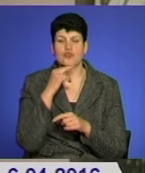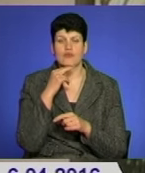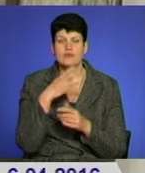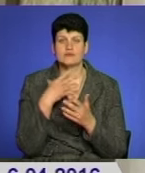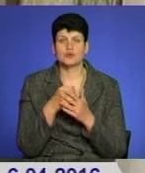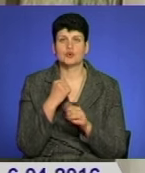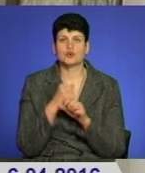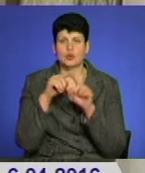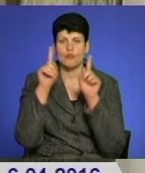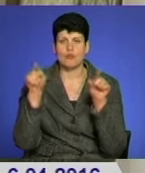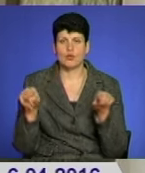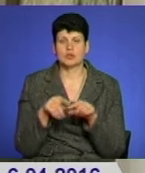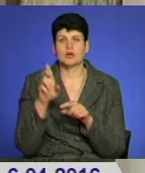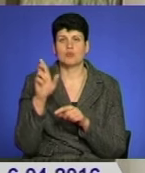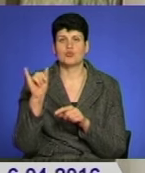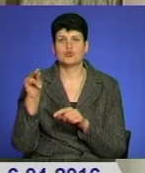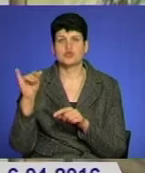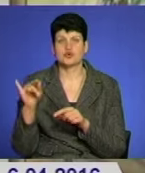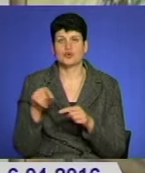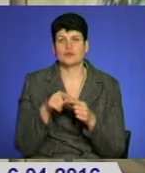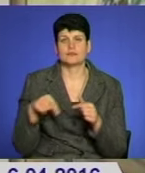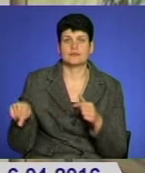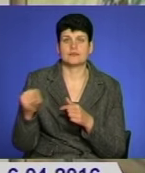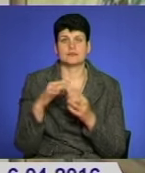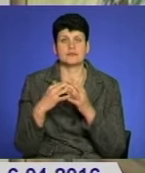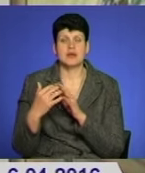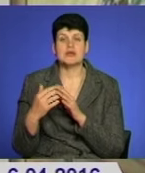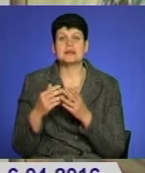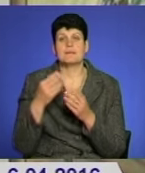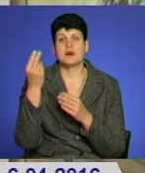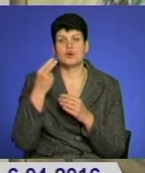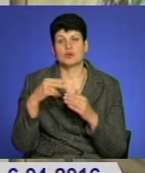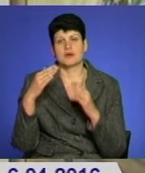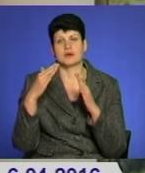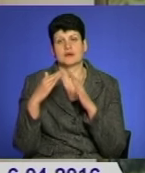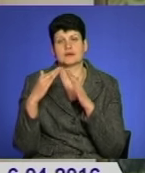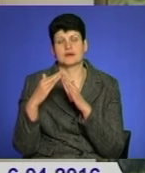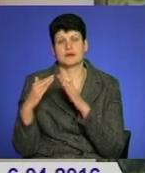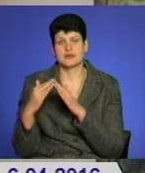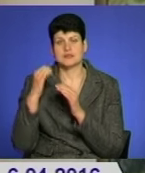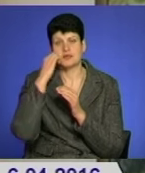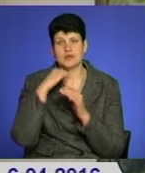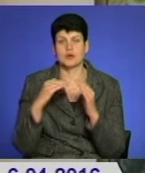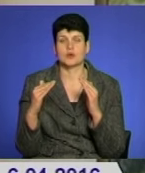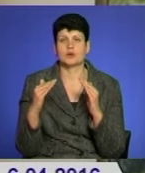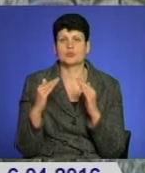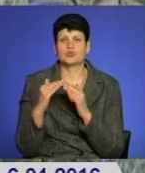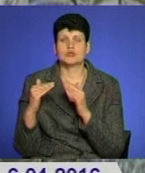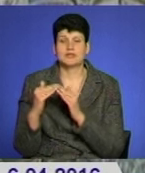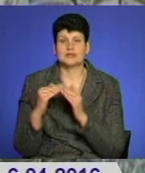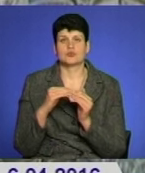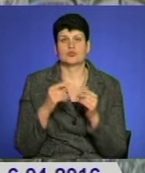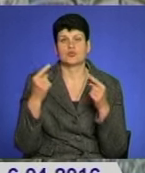Рудницький присвячує Бучачу та його околицям. Він із захоплення малює дахи старих будиночків, руїни замку у Підзамочку, що біля